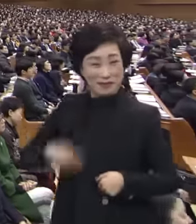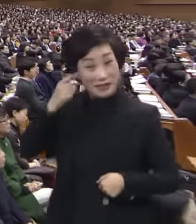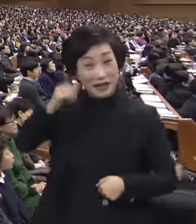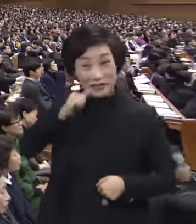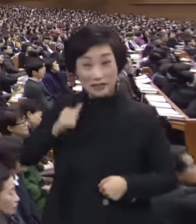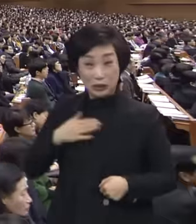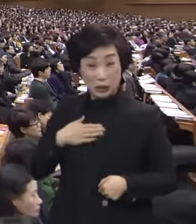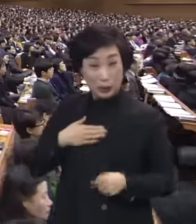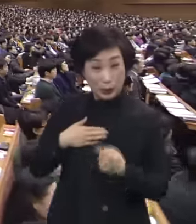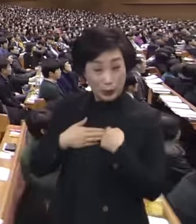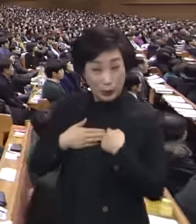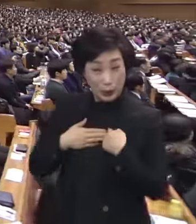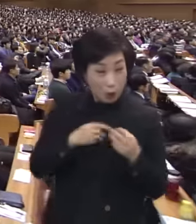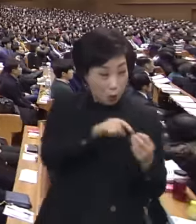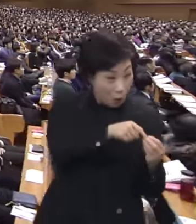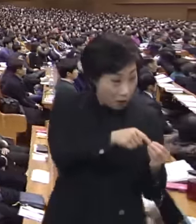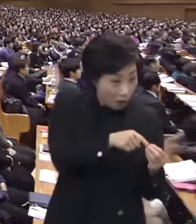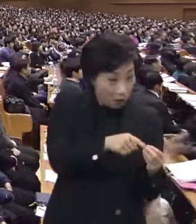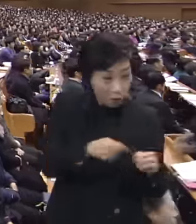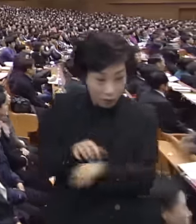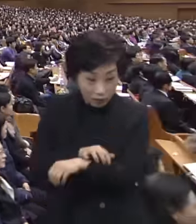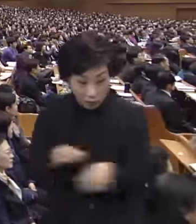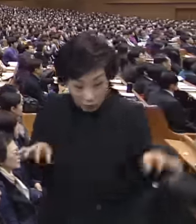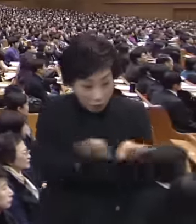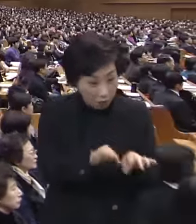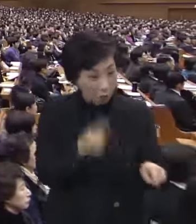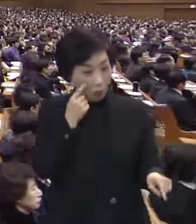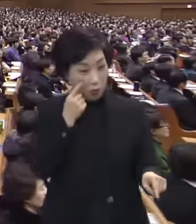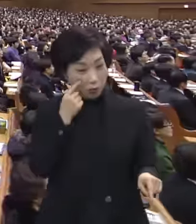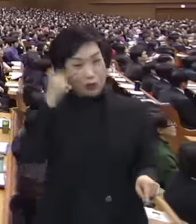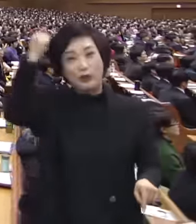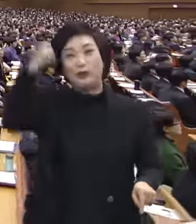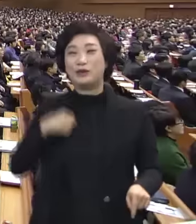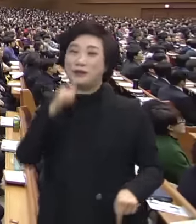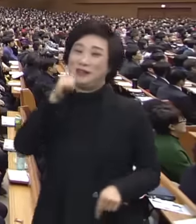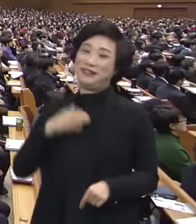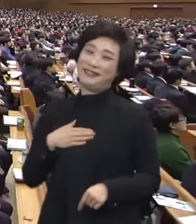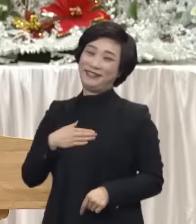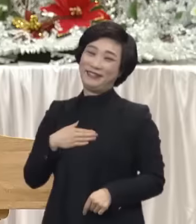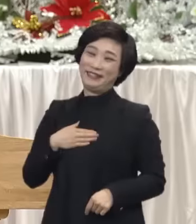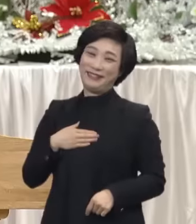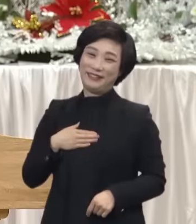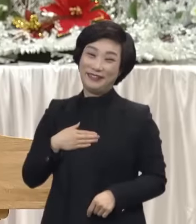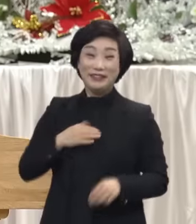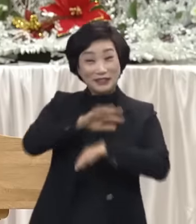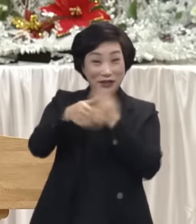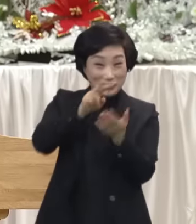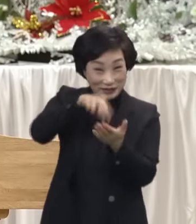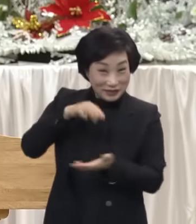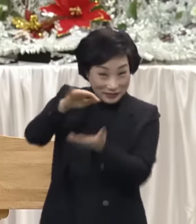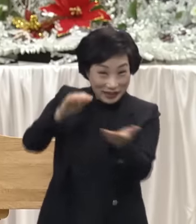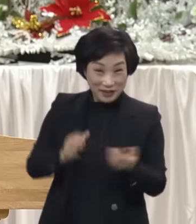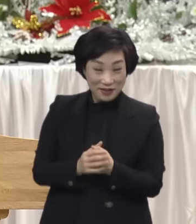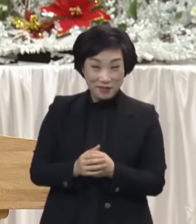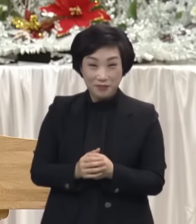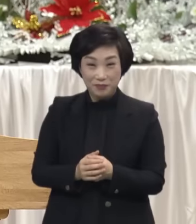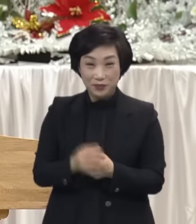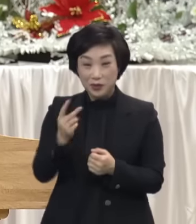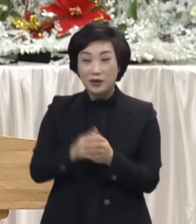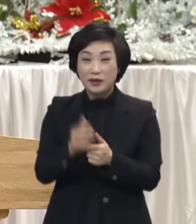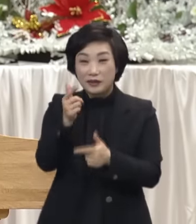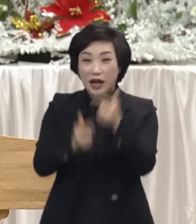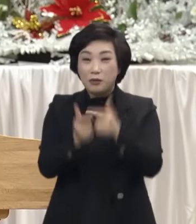근데 그 호박에다 적붙인 걸 보고 그걸 느꼈어요. 읽어볼래? 또한